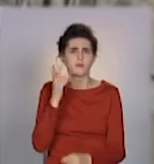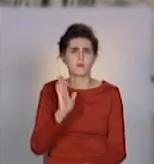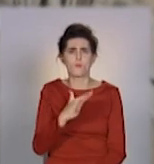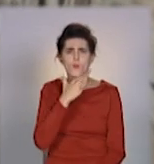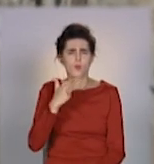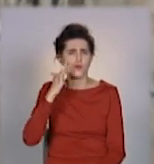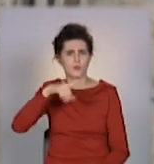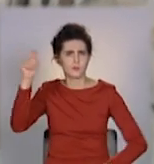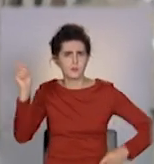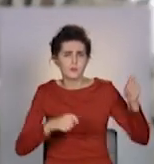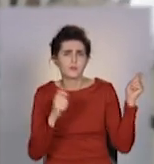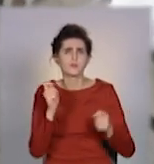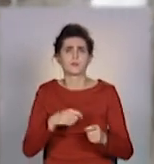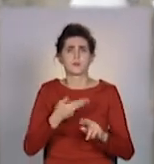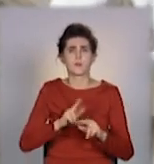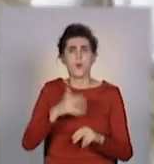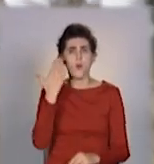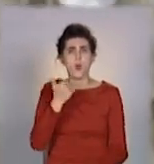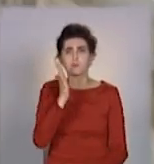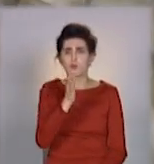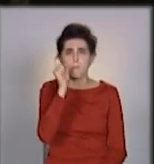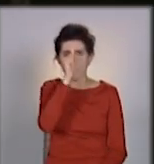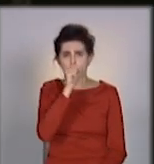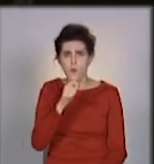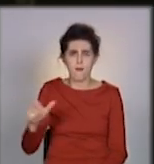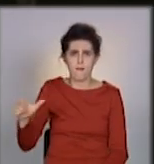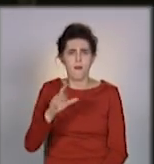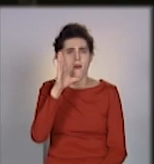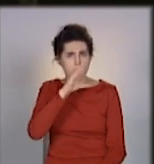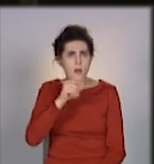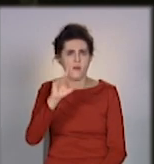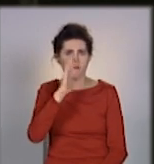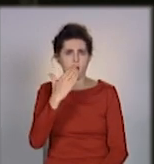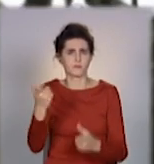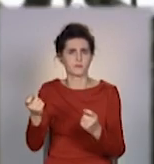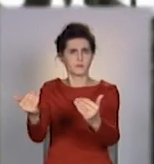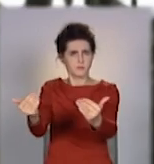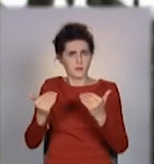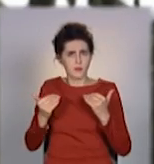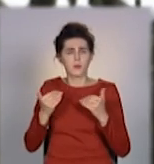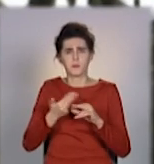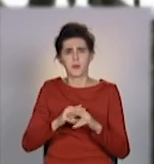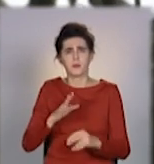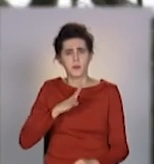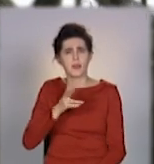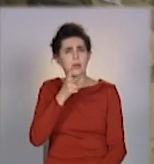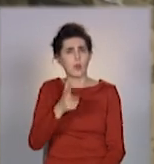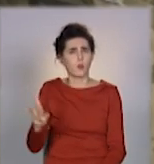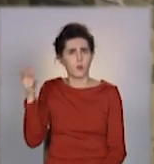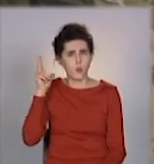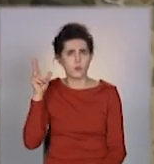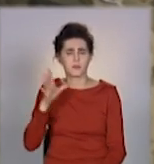диверсантів. Бійці переконані, щойно замерзне річка, противник спробує підібратися ближче. Принаймні, так і було 3 роки